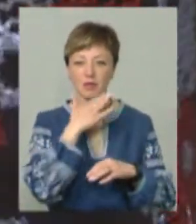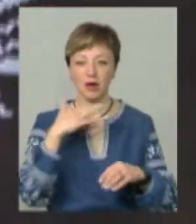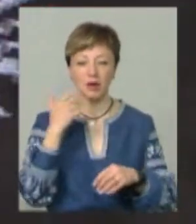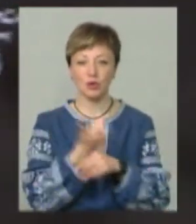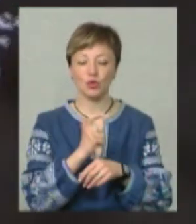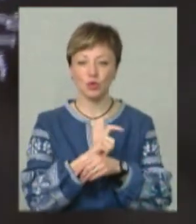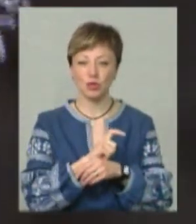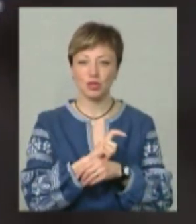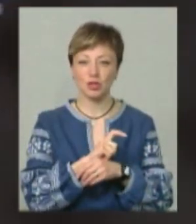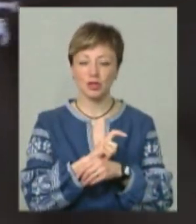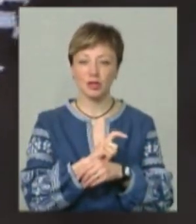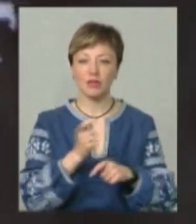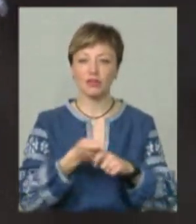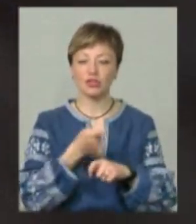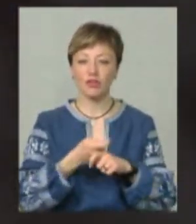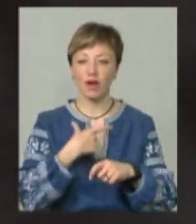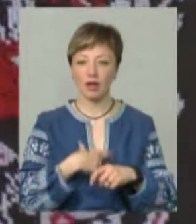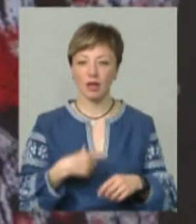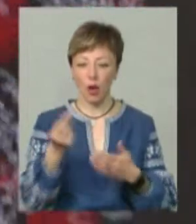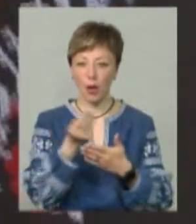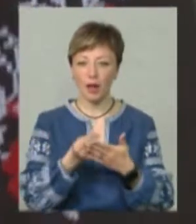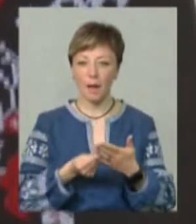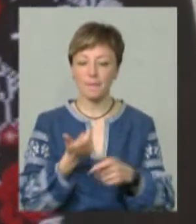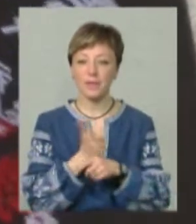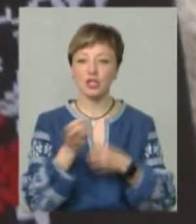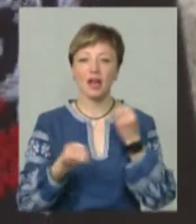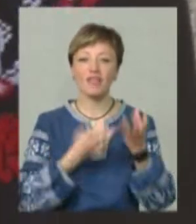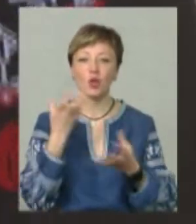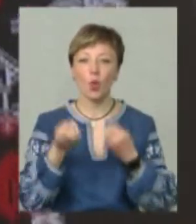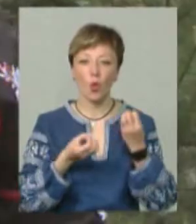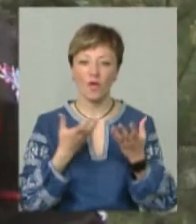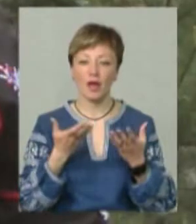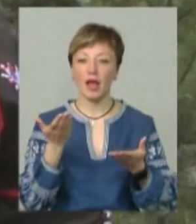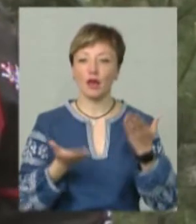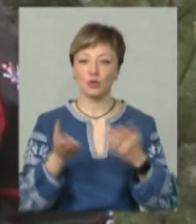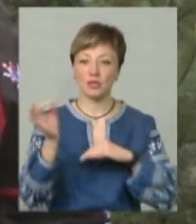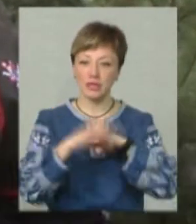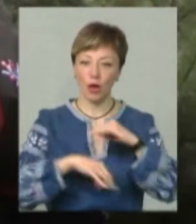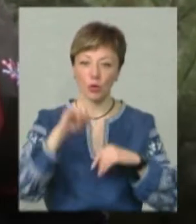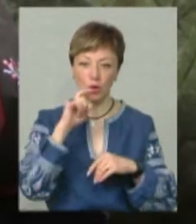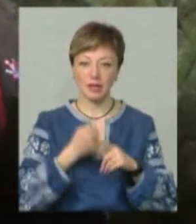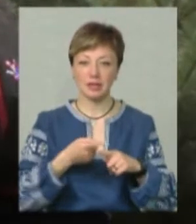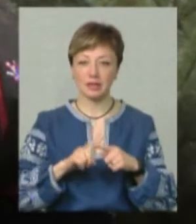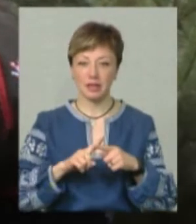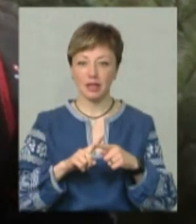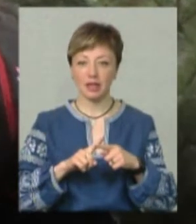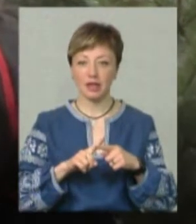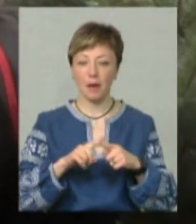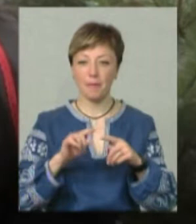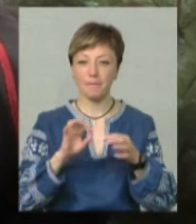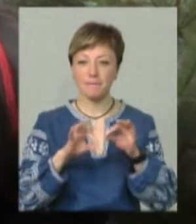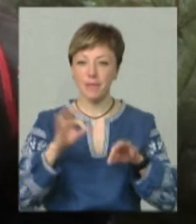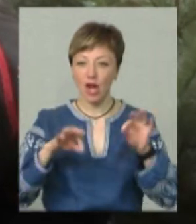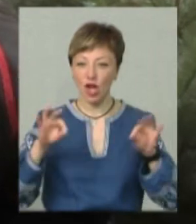дуже вишиванок, таких орнаментів, більше квіткових. Якщо на Західній Україні це мережки,